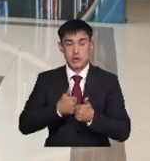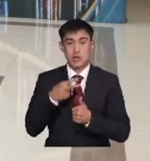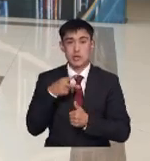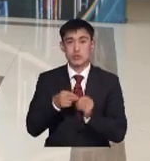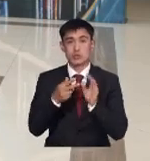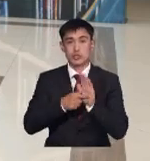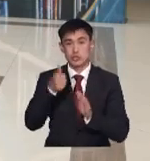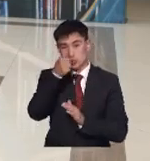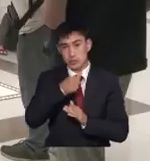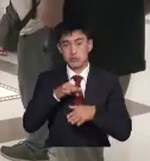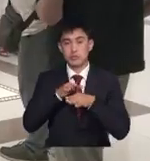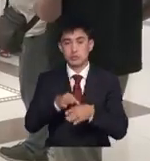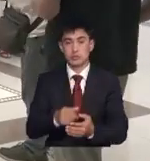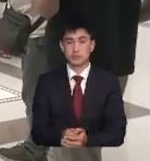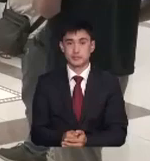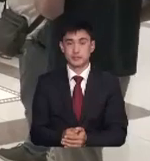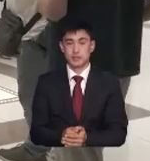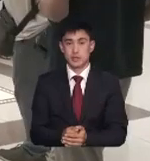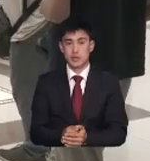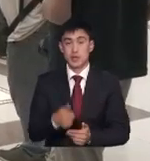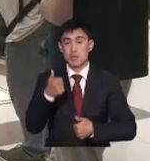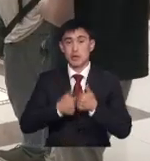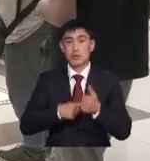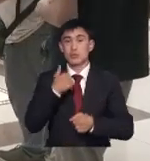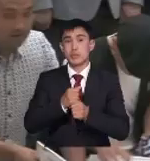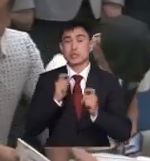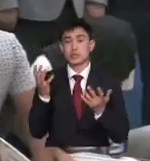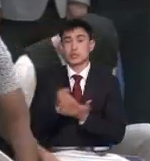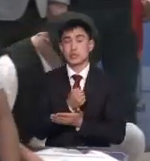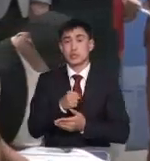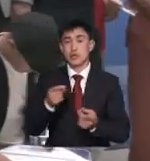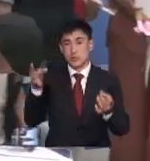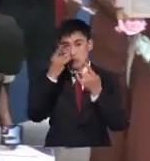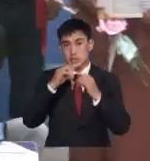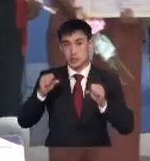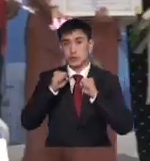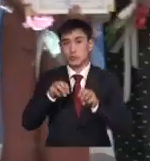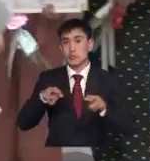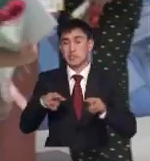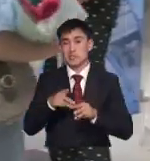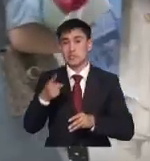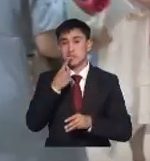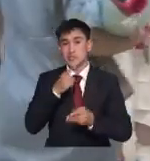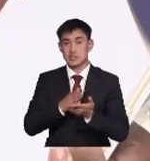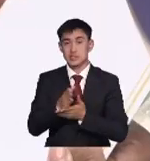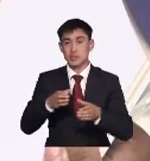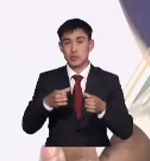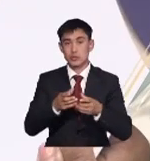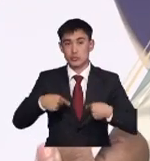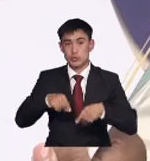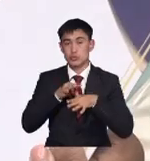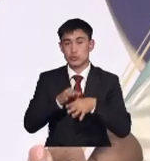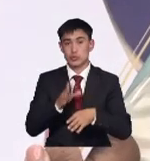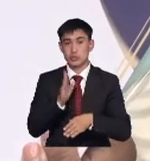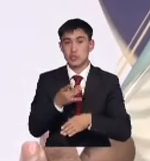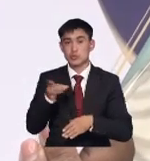2017 жылдан бері өткізіліп келеді. Айта кетерлігі, байқаудың бас жүлдегерлері Мәдениет және спорт министрлігі тіл саясат комитеті ұйымдастыруымен